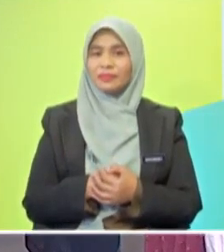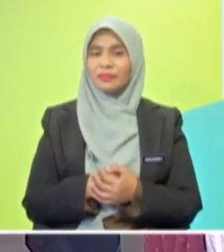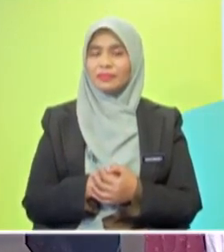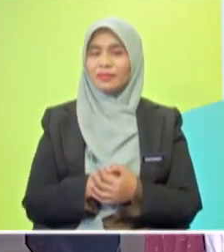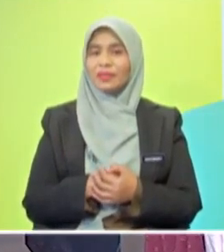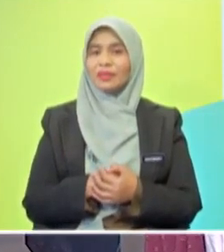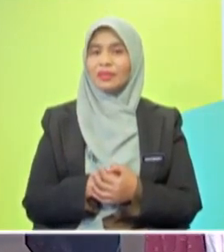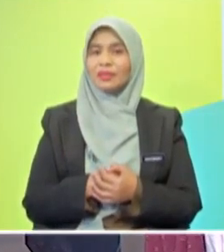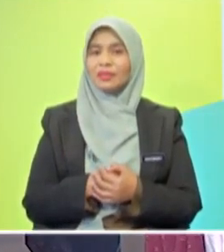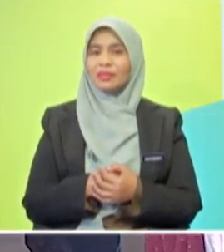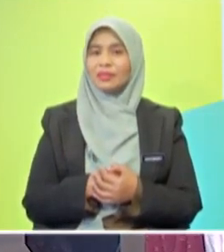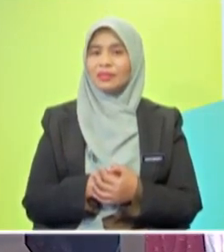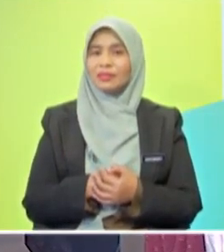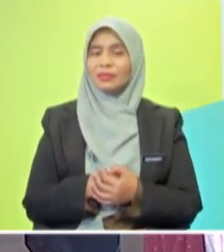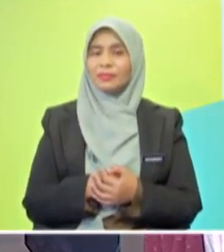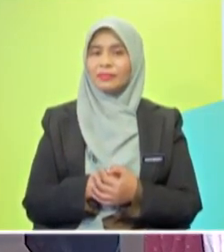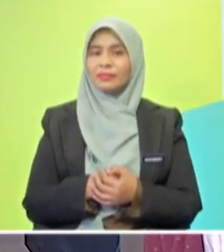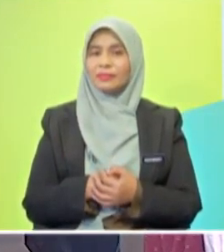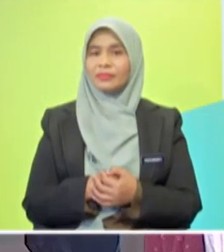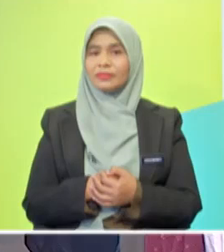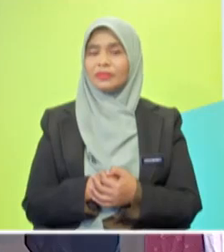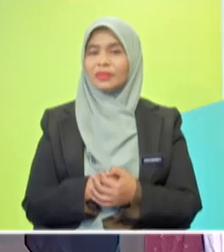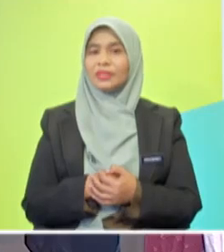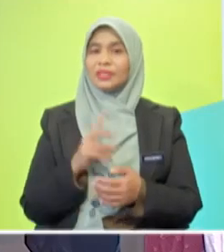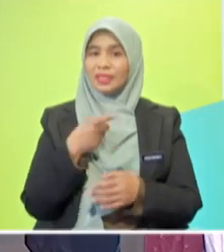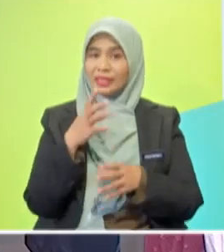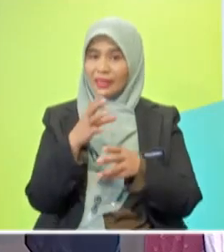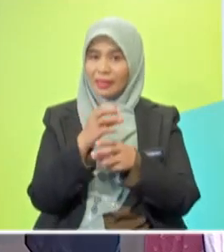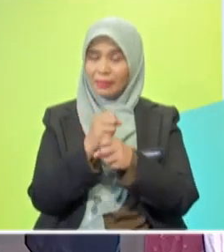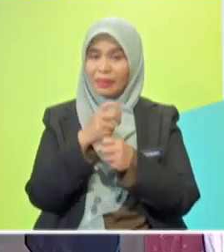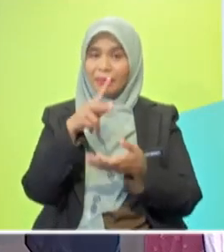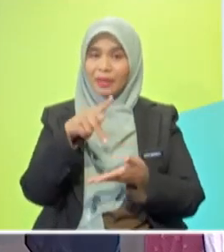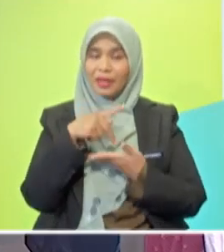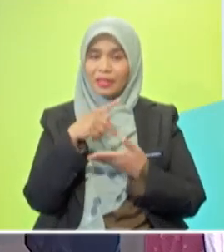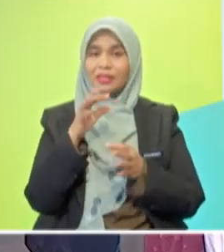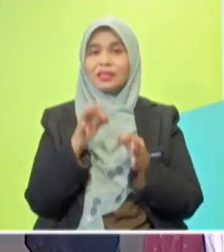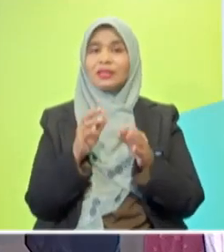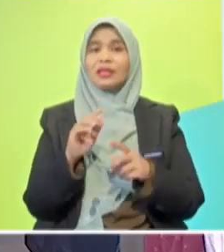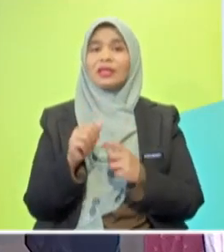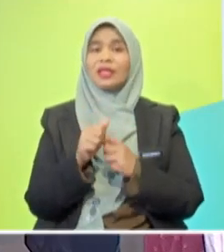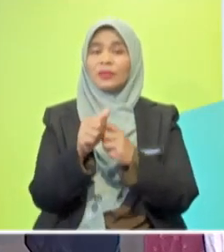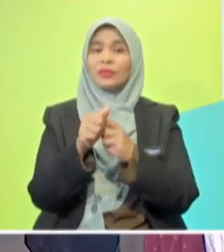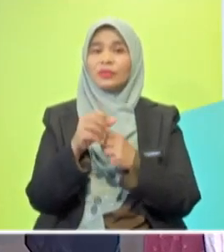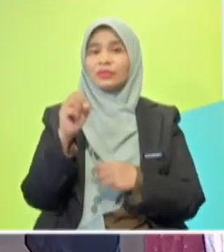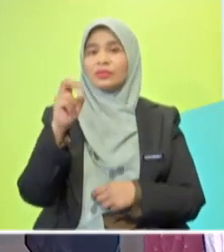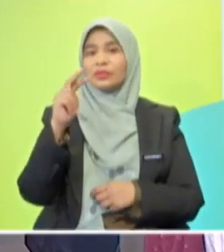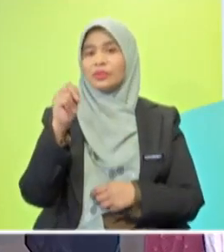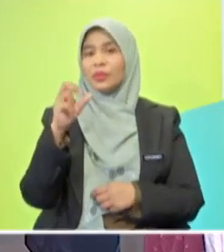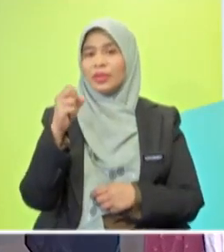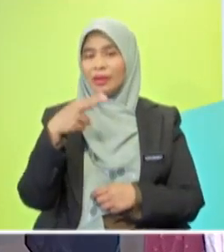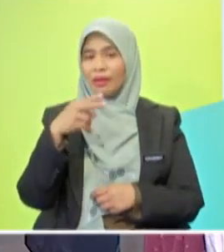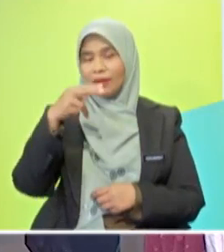Buka daripada kiri. Kita dapat pahala eh. Kita ikut sunnah Nabi ni, kita dapat